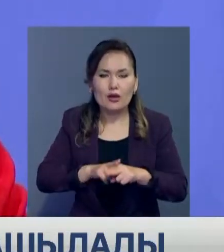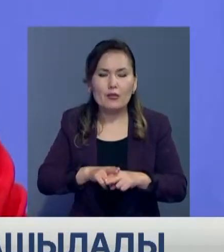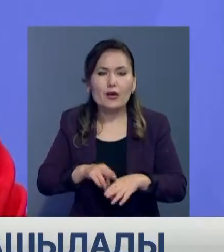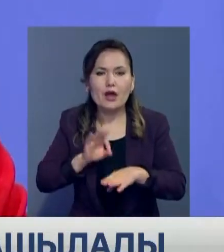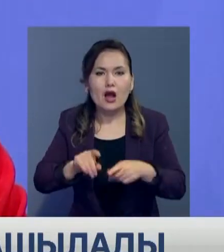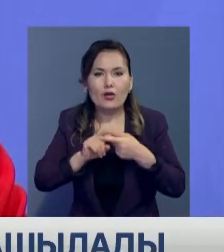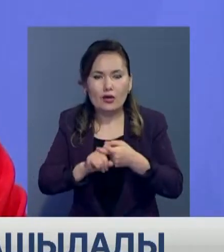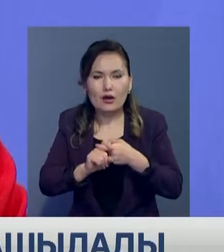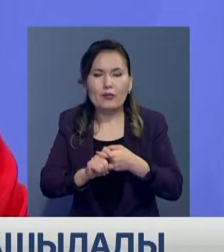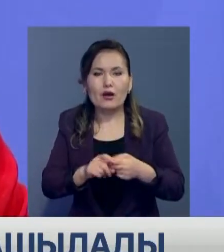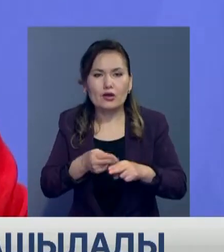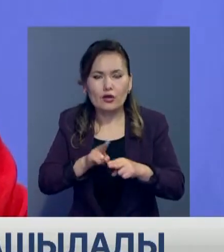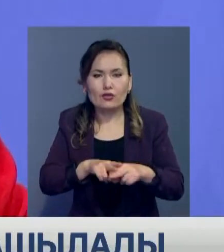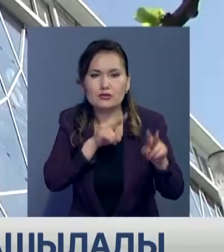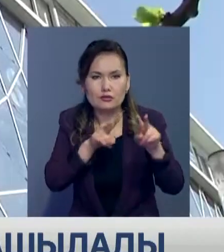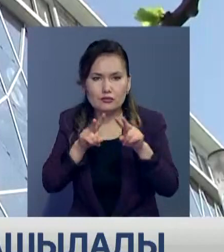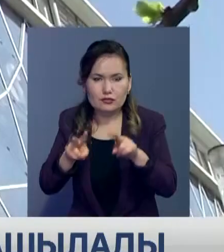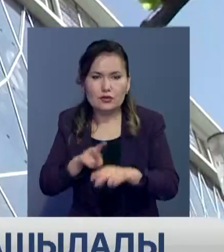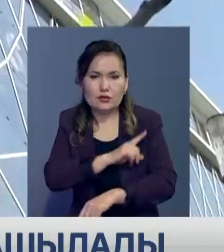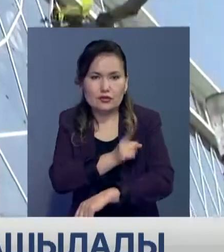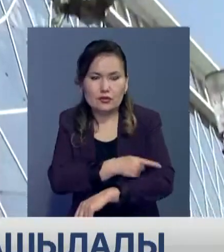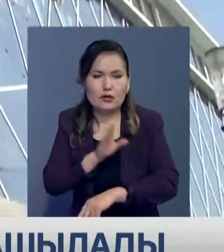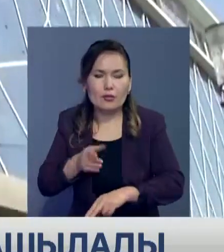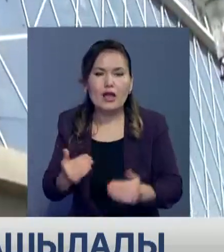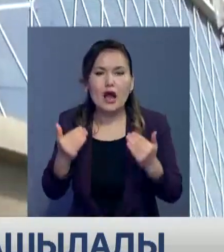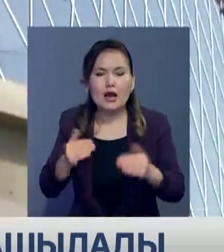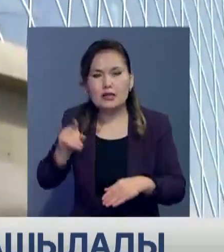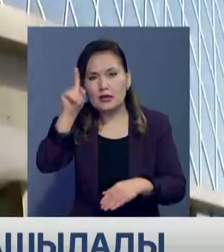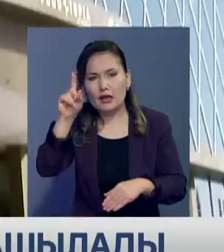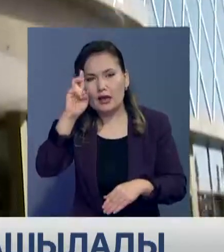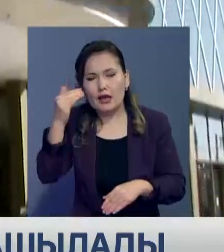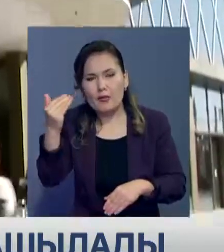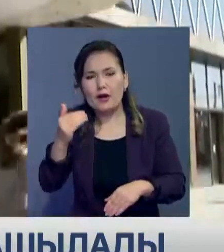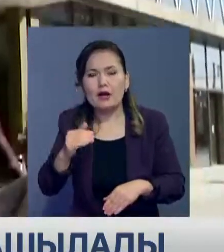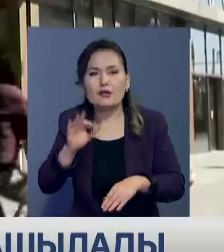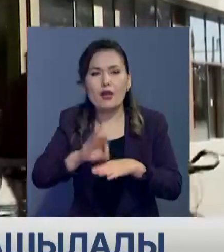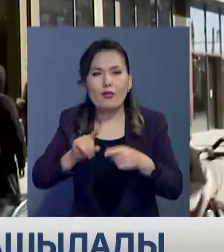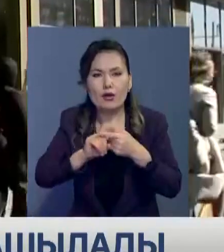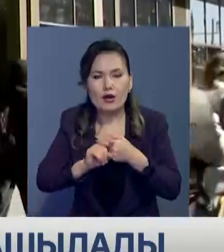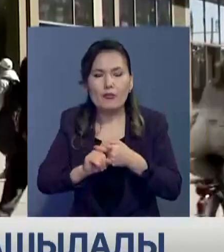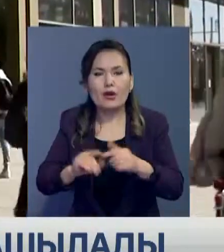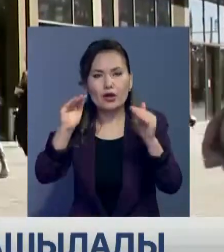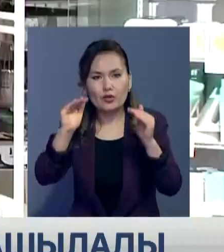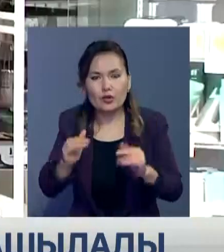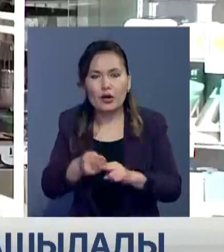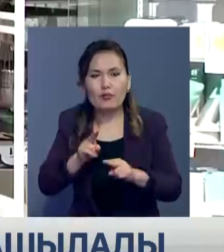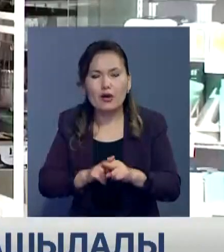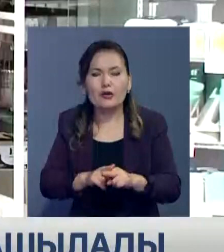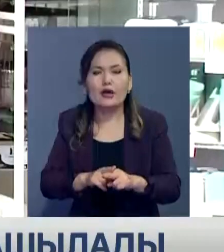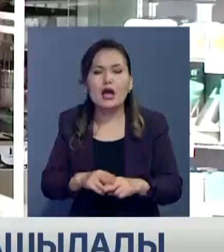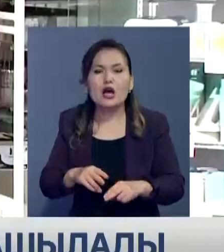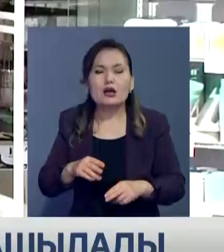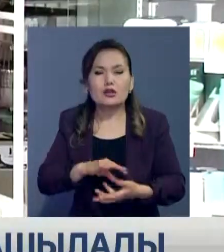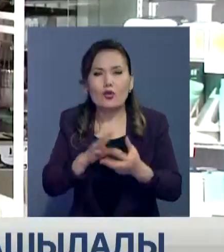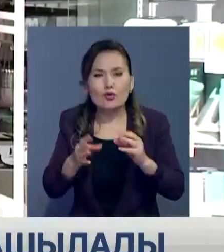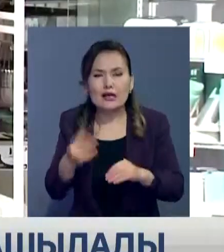індет бақылауға алынды деп айта аламын. Расында, қазір Германияда ауру жұқтыру көрсеткіші төмендеген. Соңғы тәулікте 947